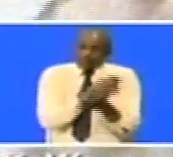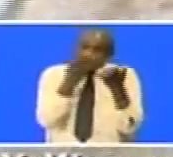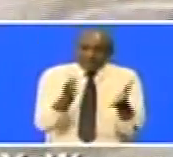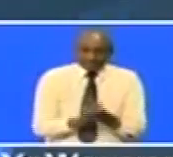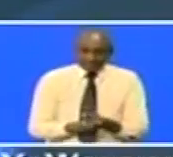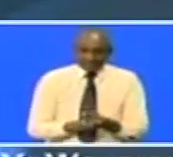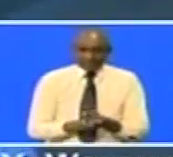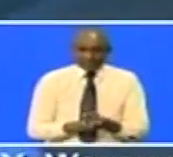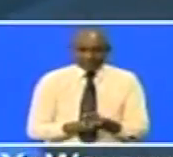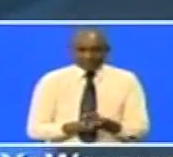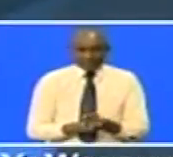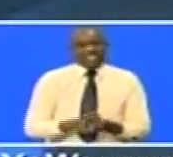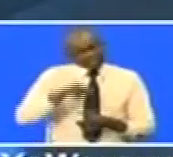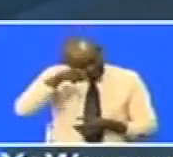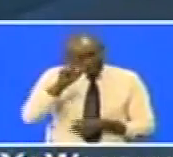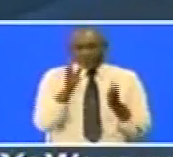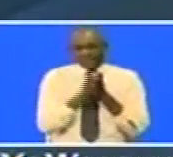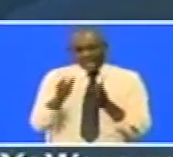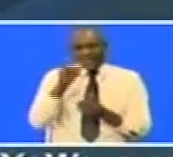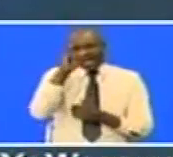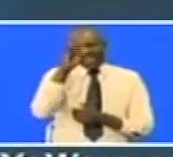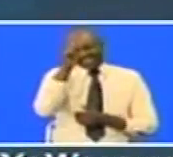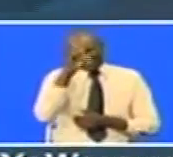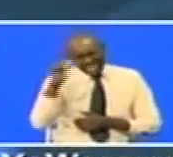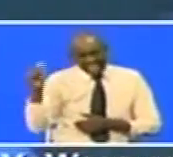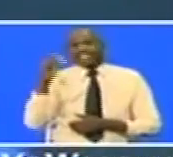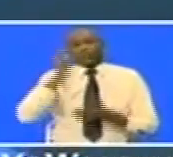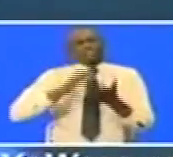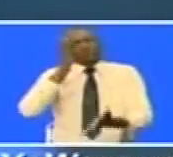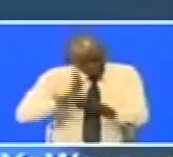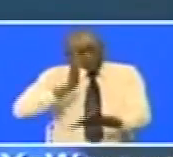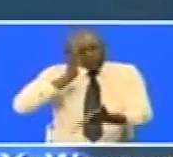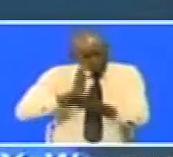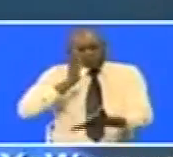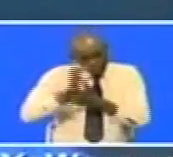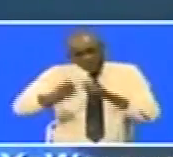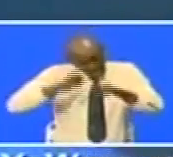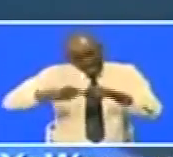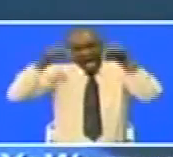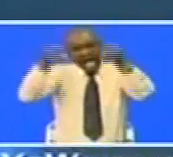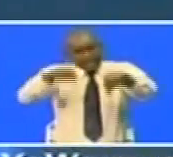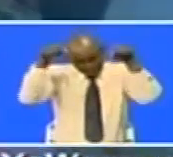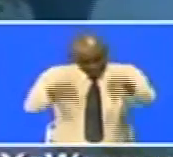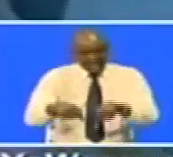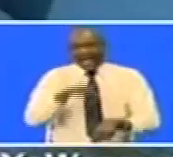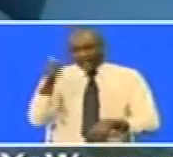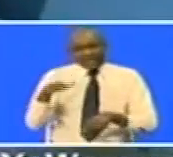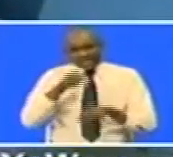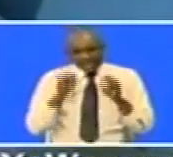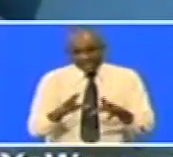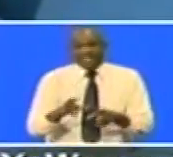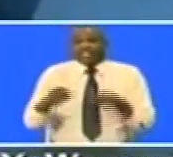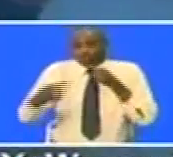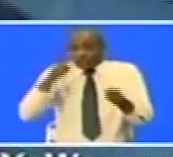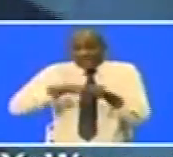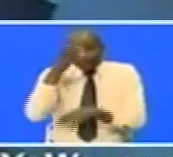sita. Sita. Isaac na wenzake walisalia kidete kuwa hapa ndipo sokomoko kamili utendeka, na baada ya muda si muda